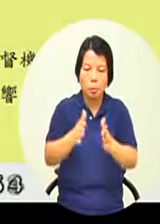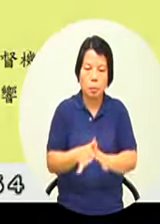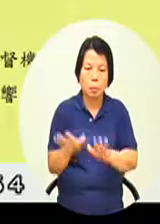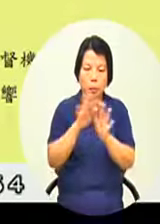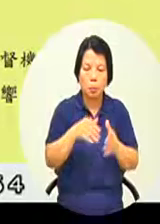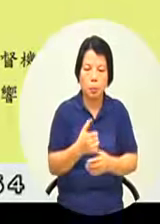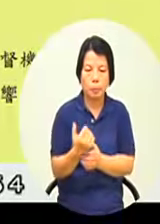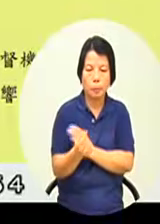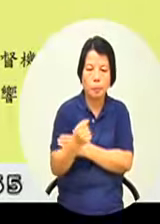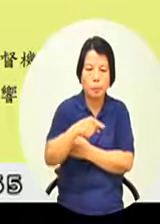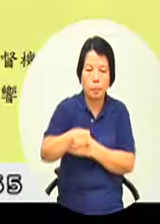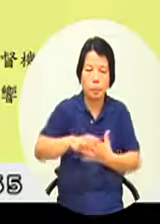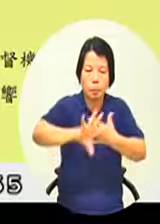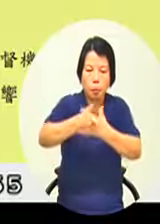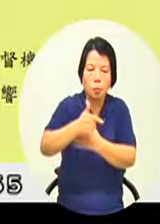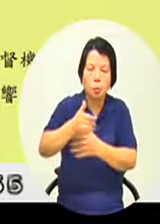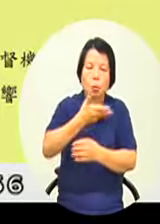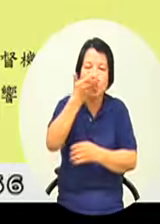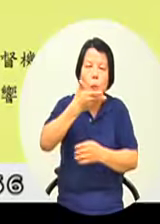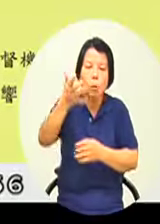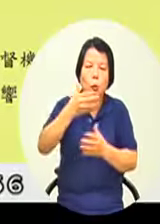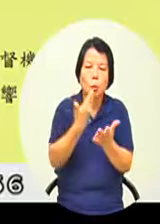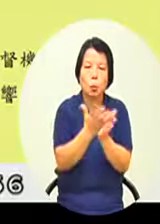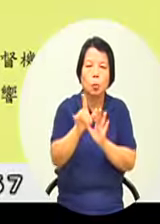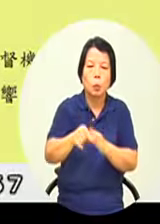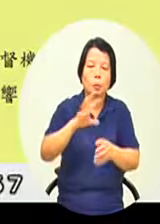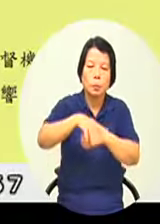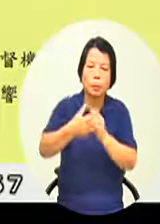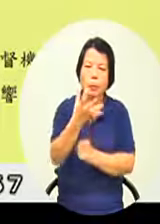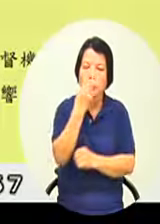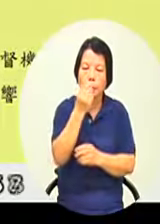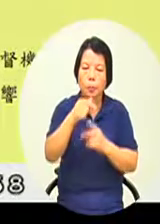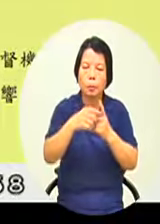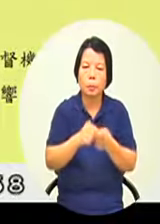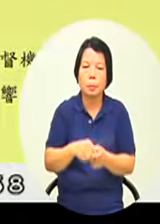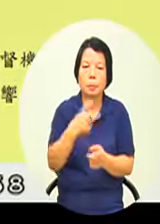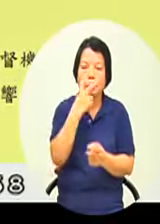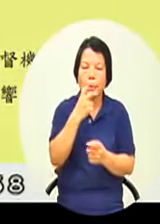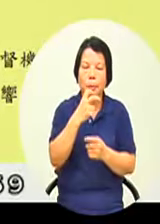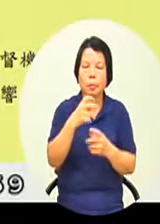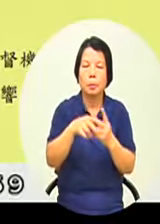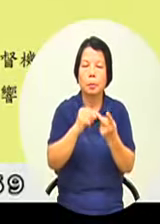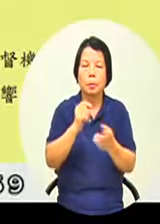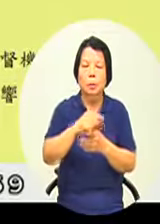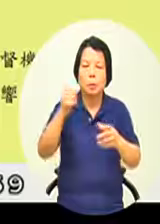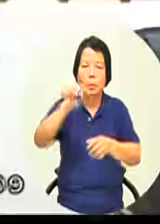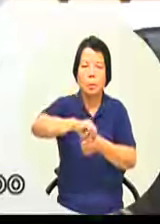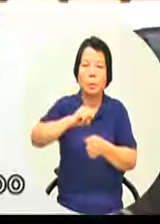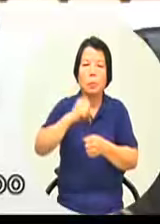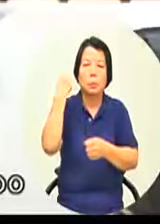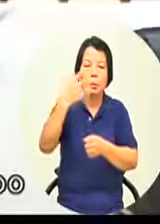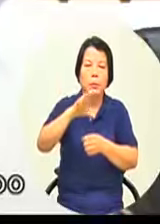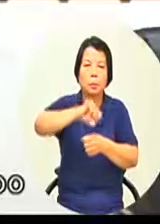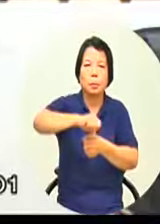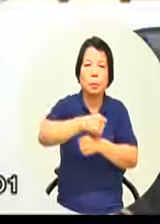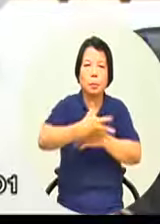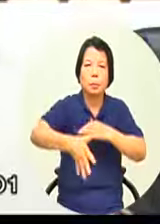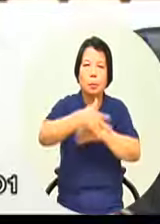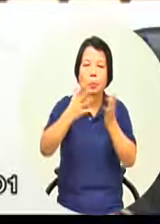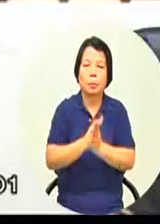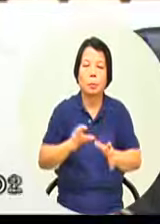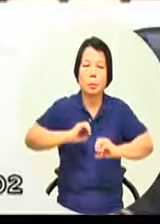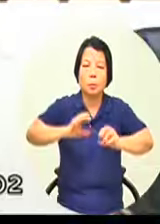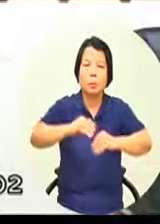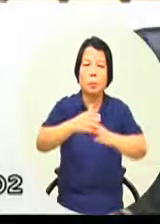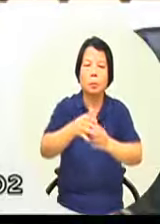积极参加国外旅展，包括香港、日本、新加坡、马来西亚，还有那个本来宣传我们本市的那个